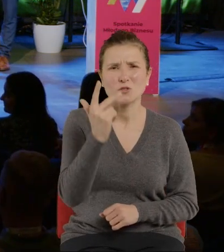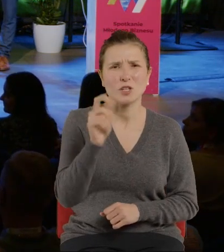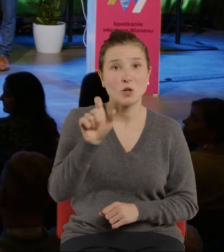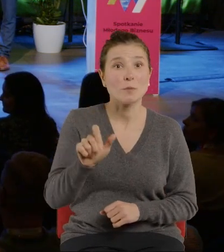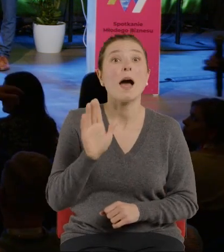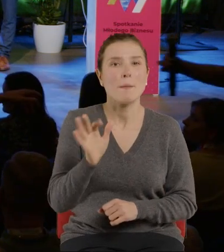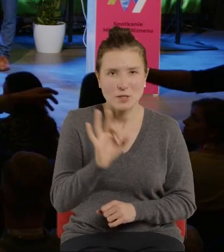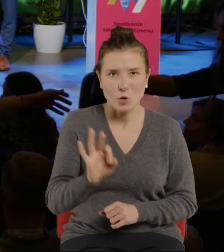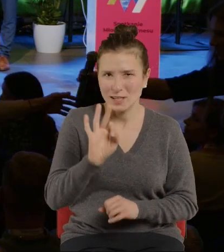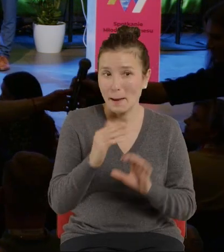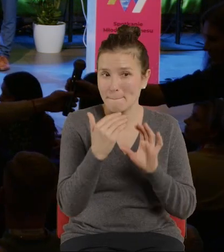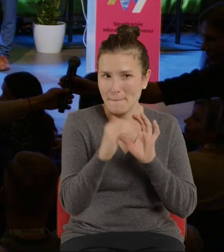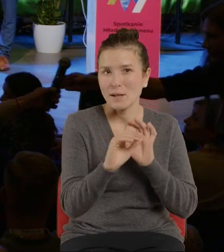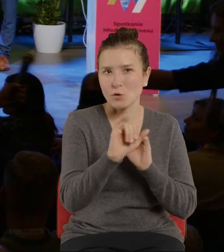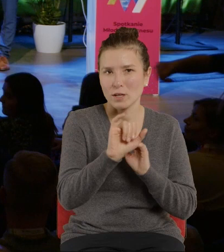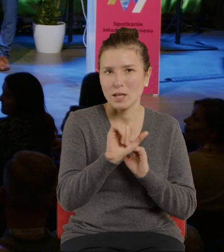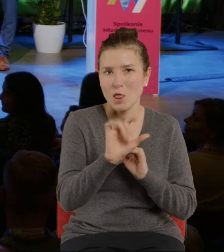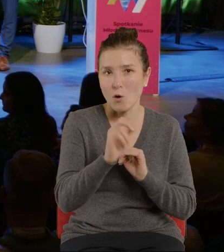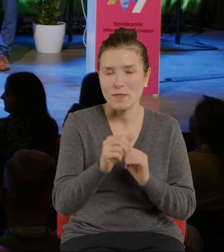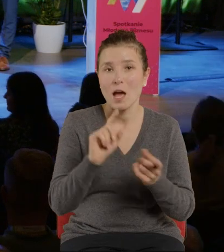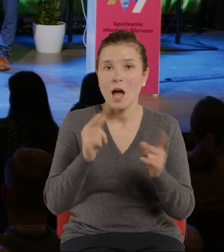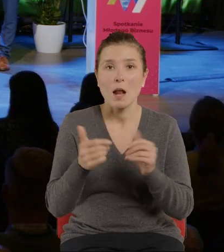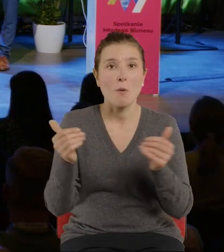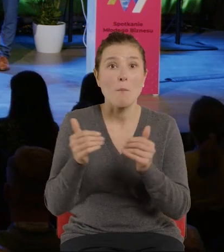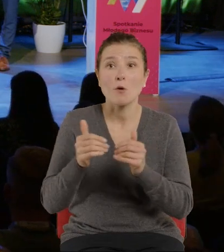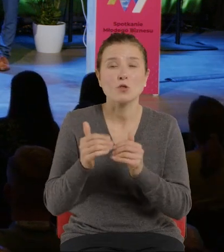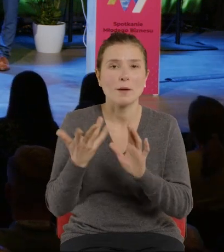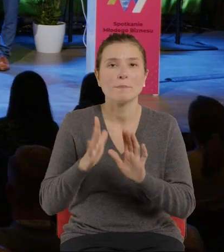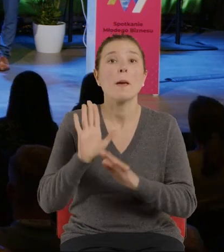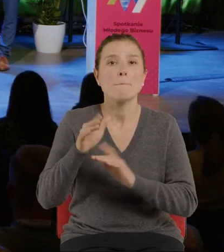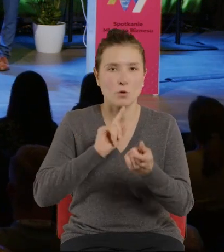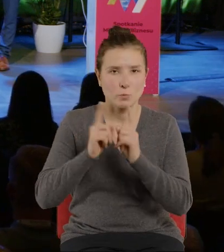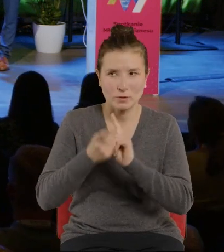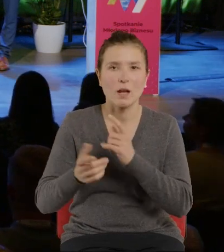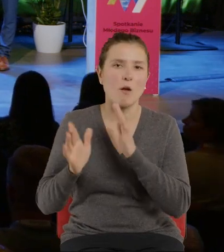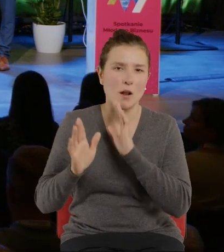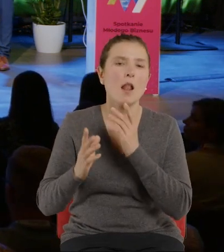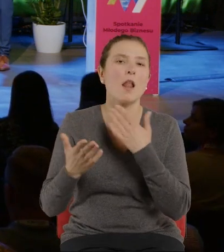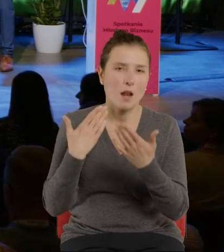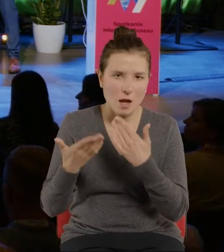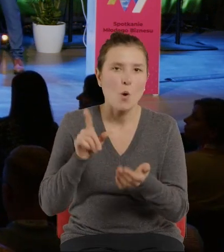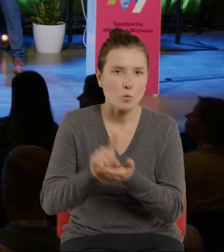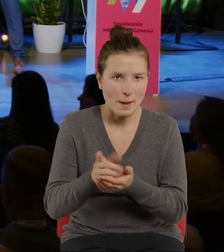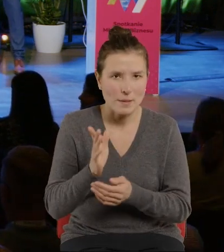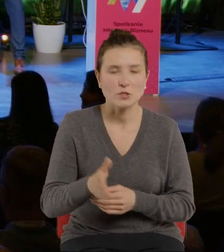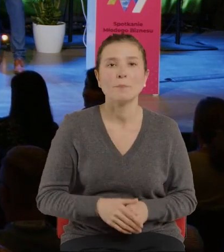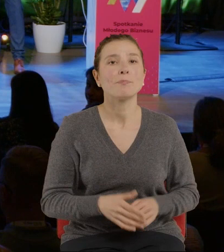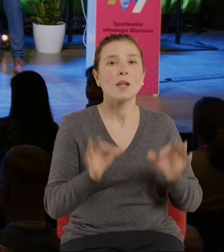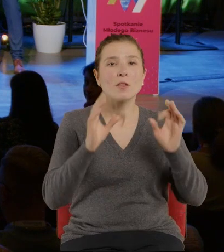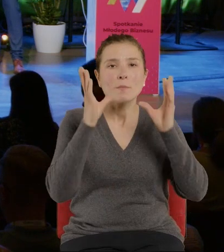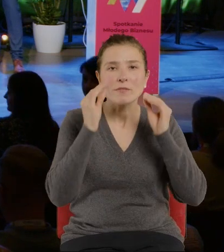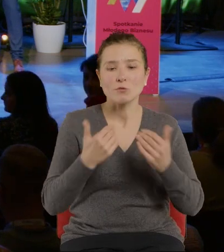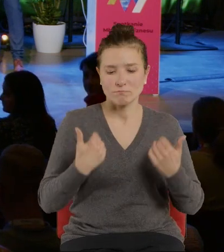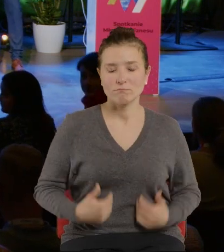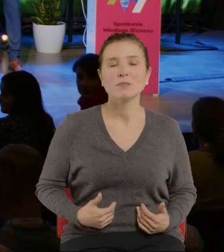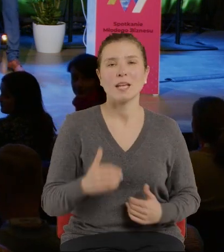albo na maila do Ilony, albo być może uda się jeszcze Ilonę złapać po naszym spotkaniu. Bardzo proszę. Dobry wieczór, Ilono. Ja mam na imię Szymon